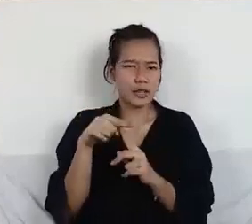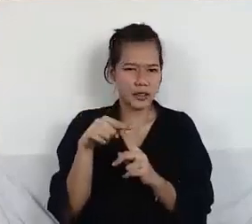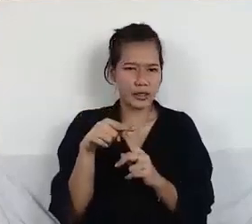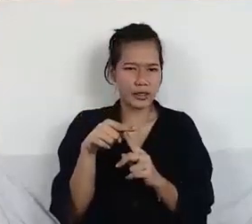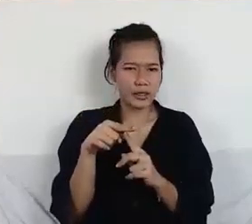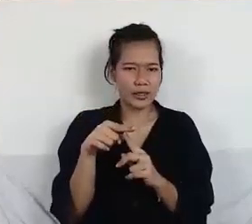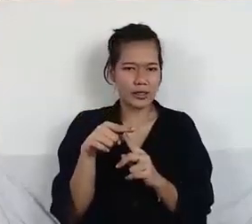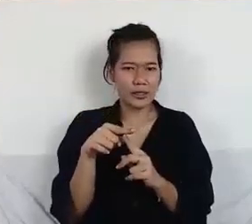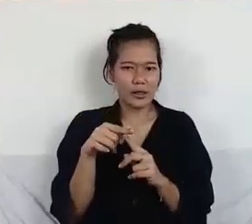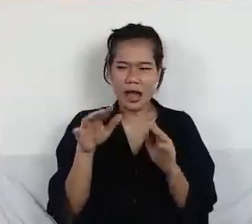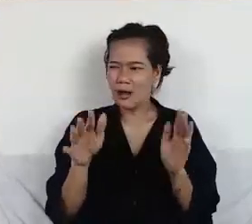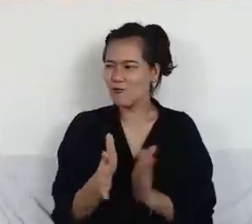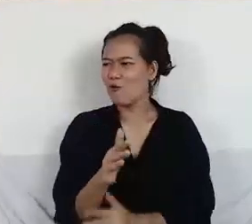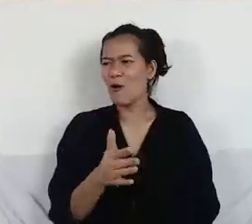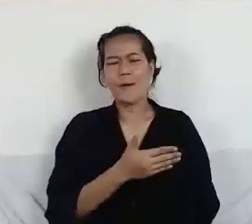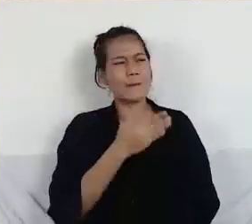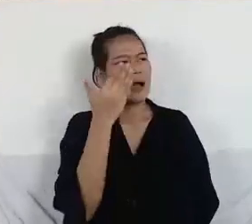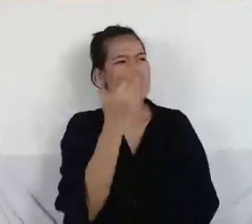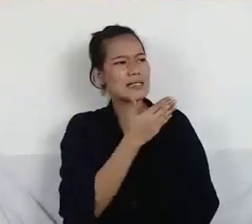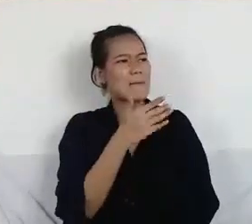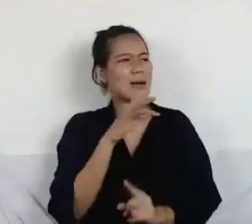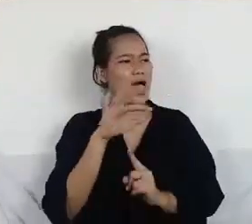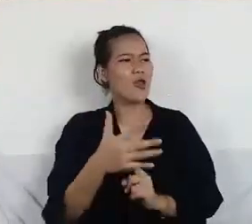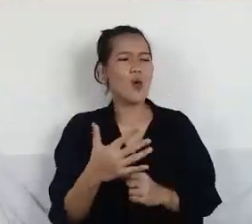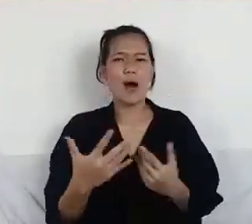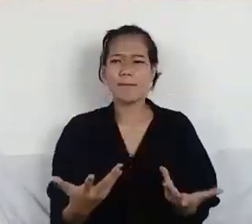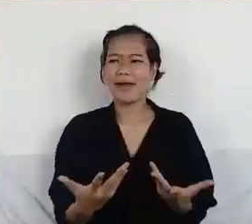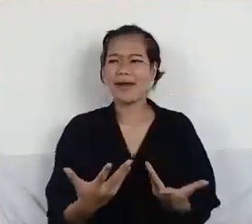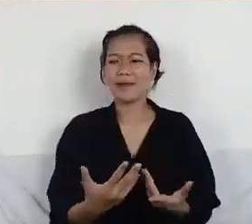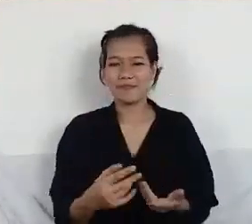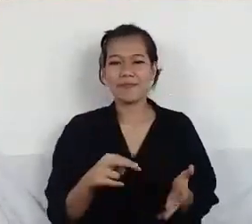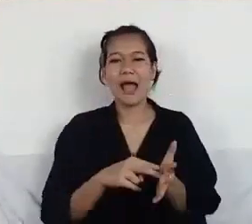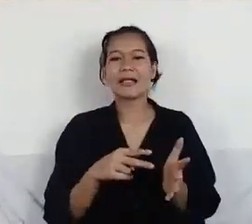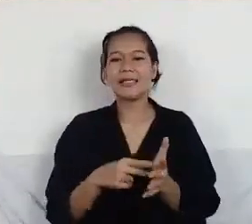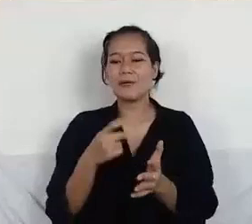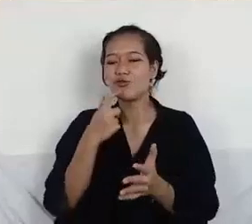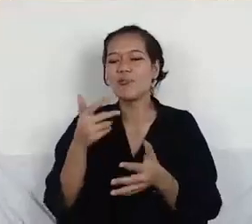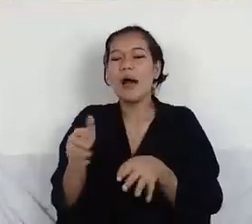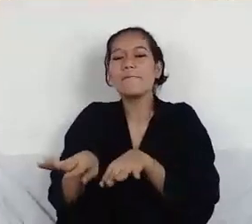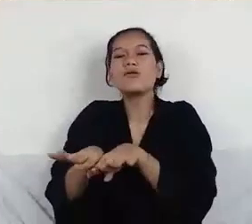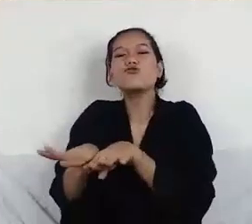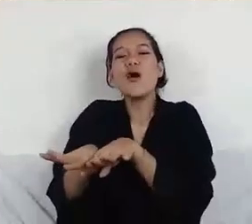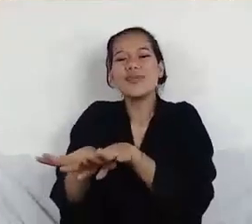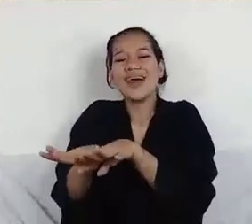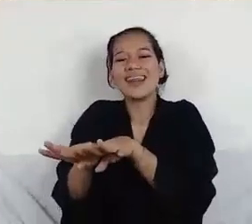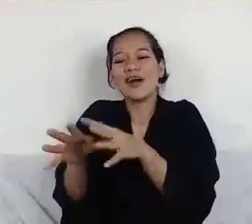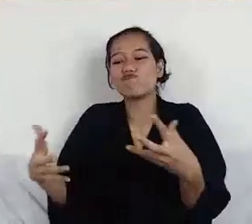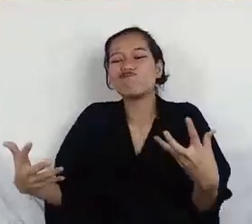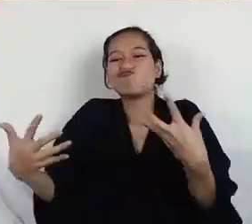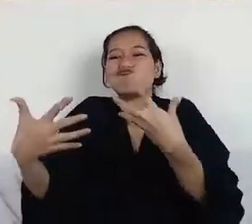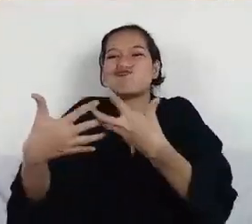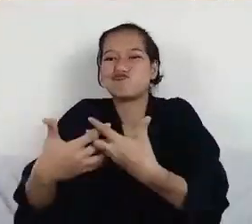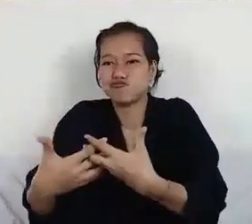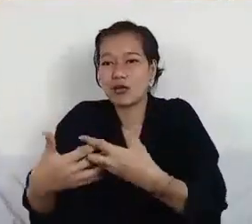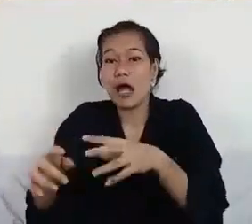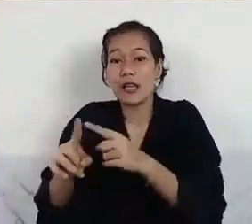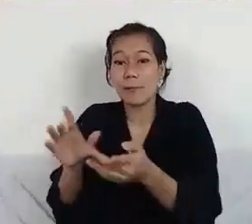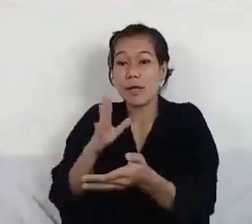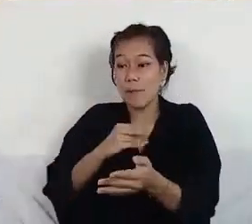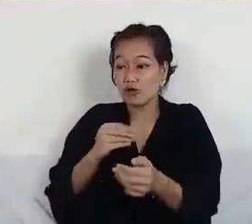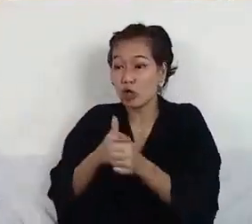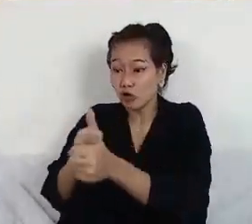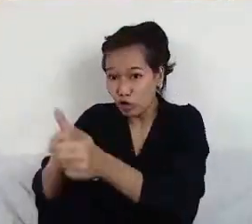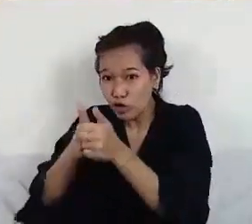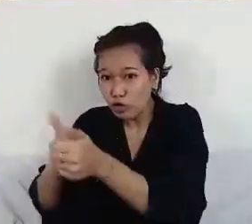Orang nemu menaik bahasa Manadonya, saudaraku. Ya. Jadi berbaur, berbaur. Tetapi tidak ikut arus, itu